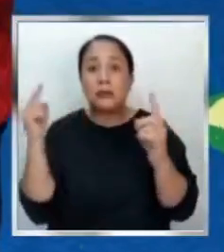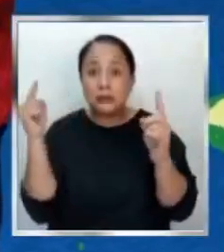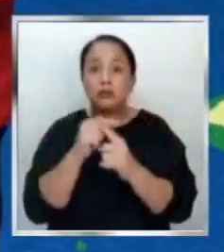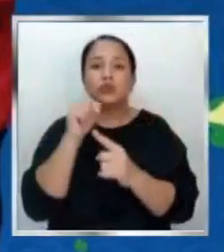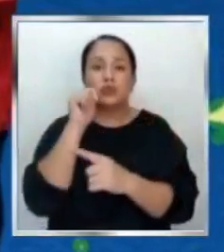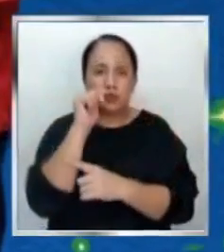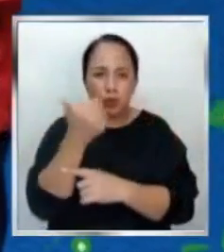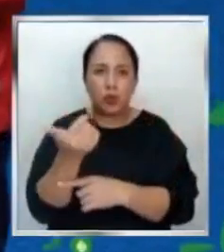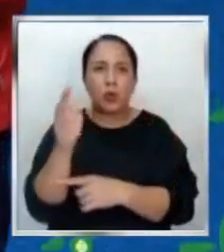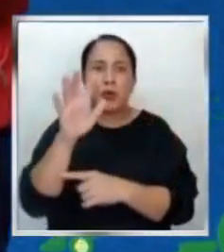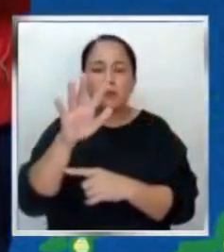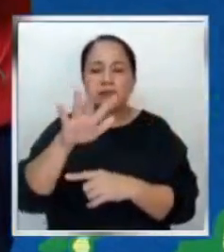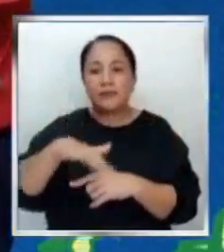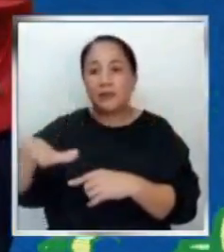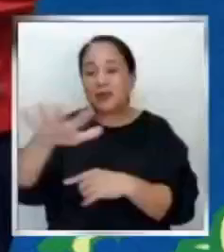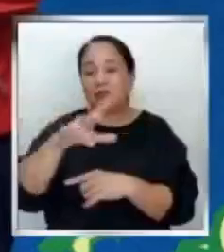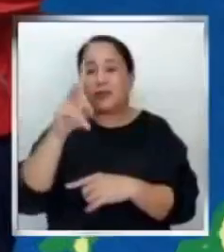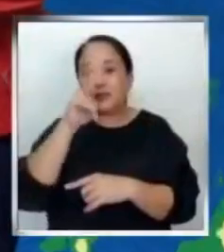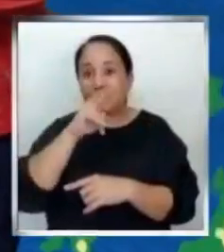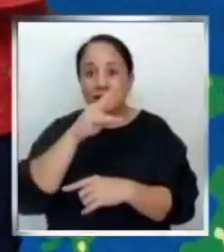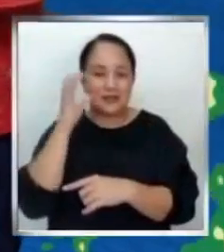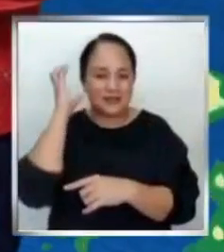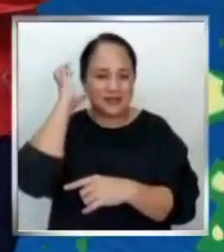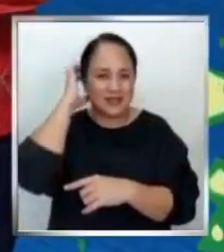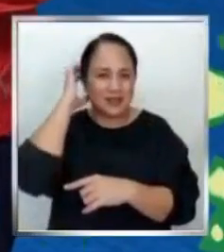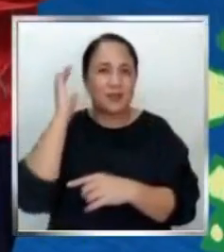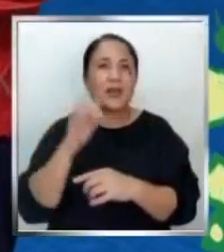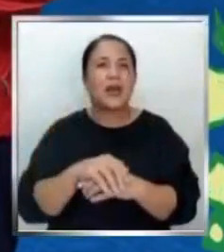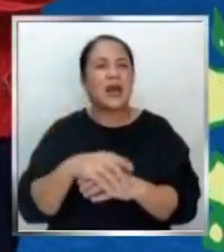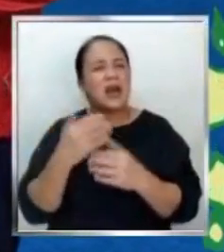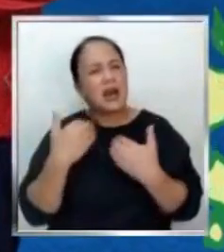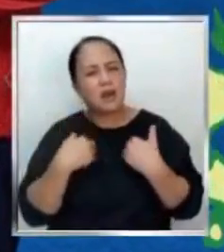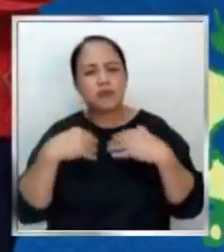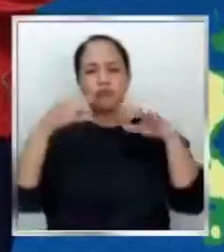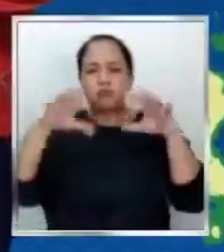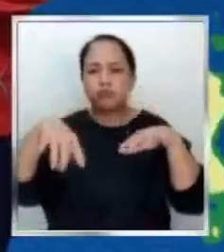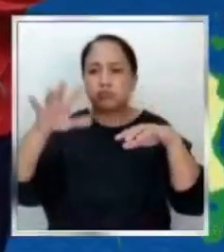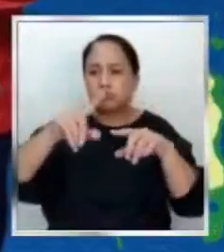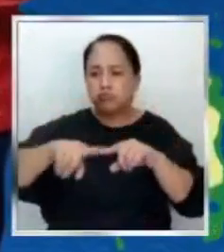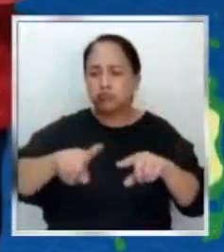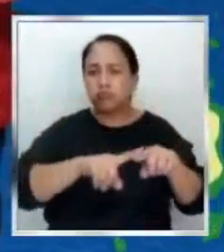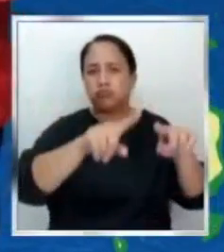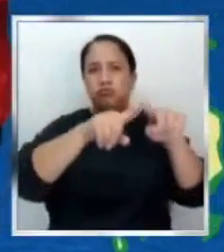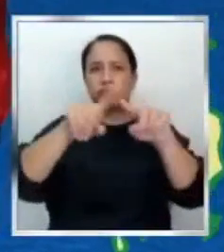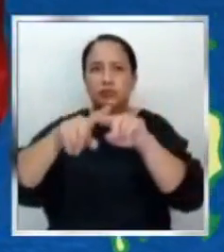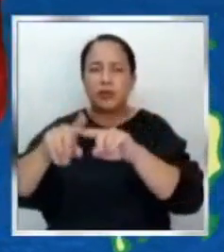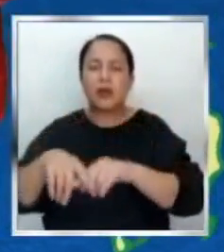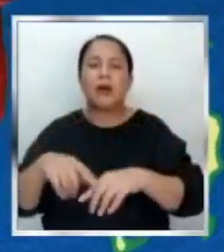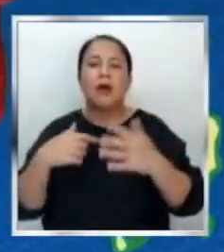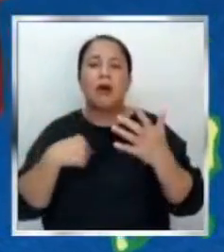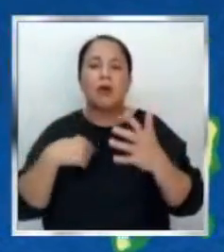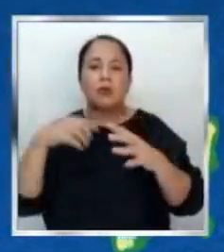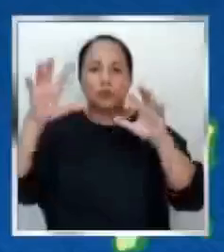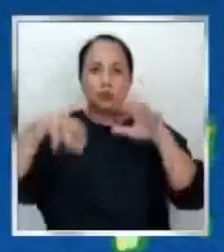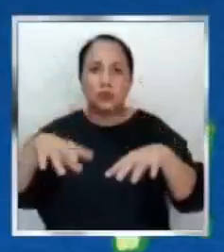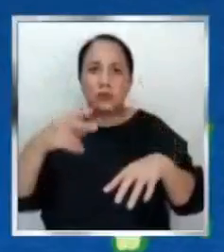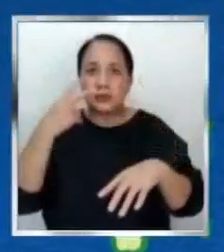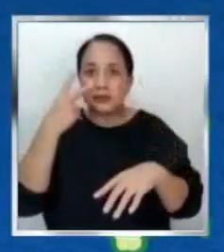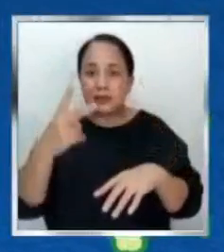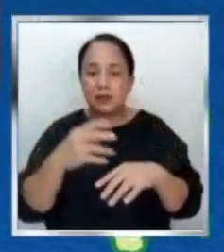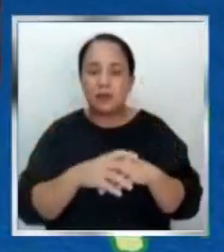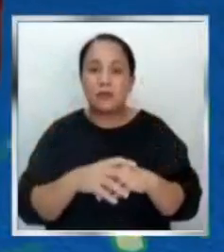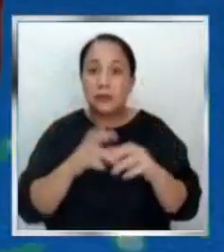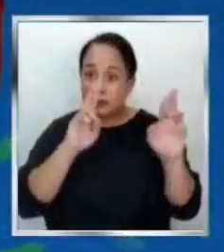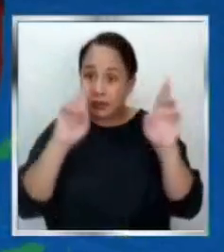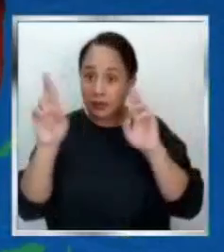malaking bahagi ng Visayas at Mindanao. At may mga thunderstorms sa iba't ibang bahagi, mga ulan, kaya napakataas at maging handa po